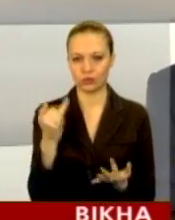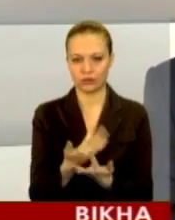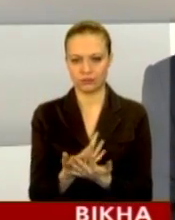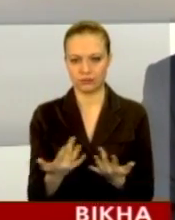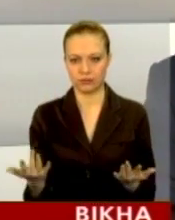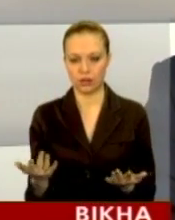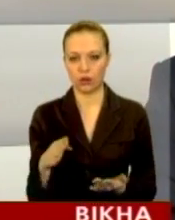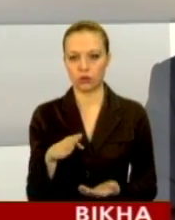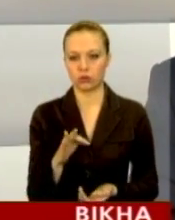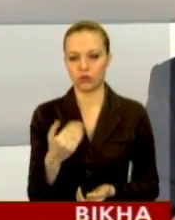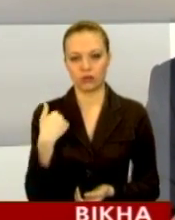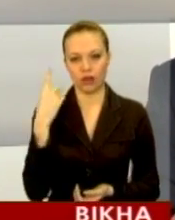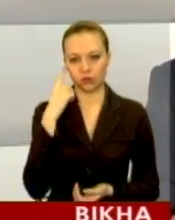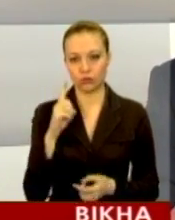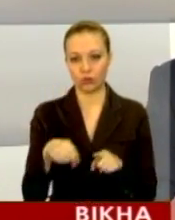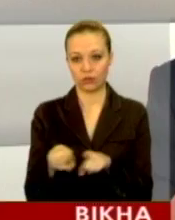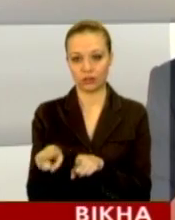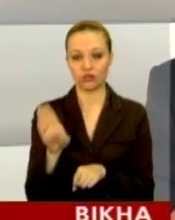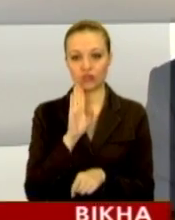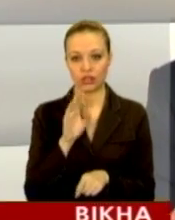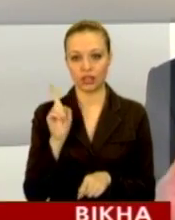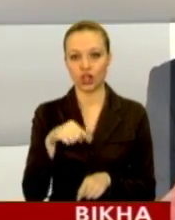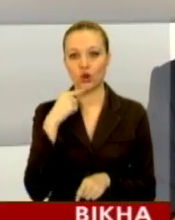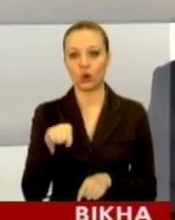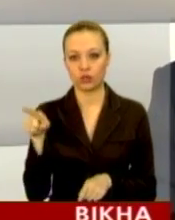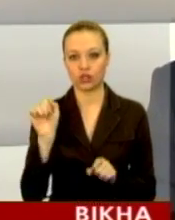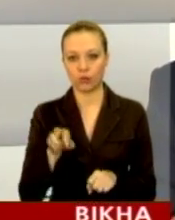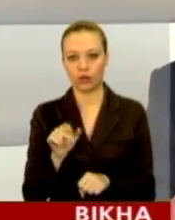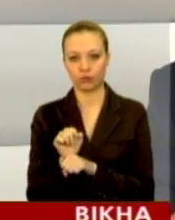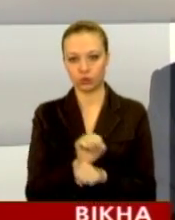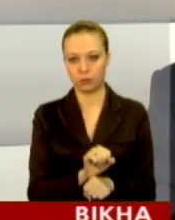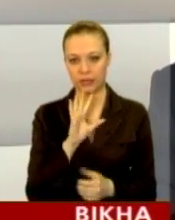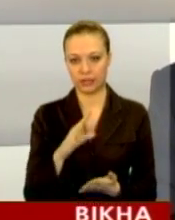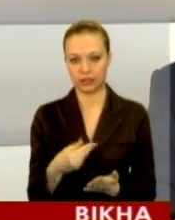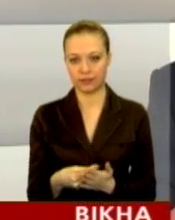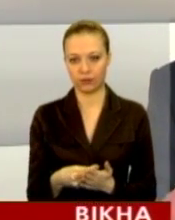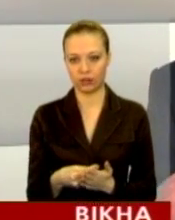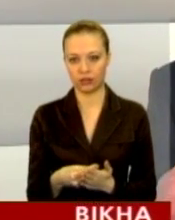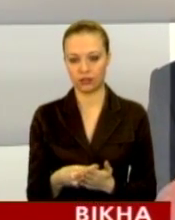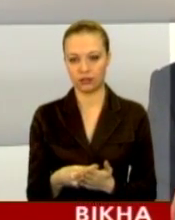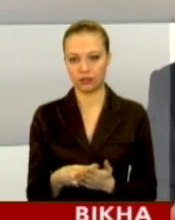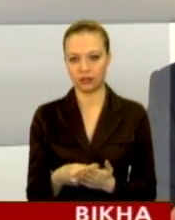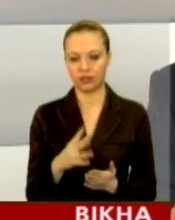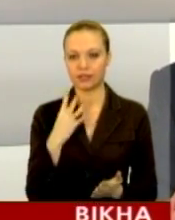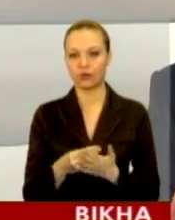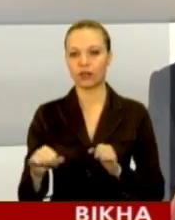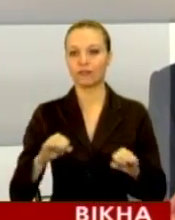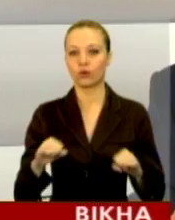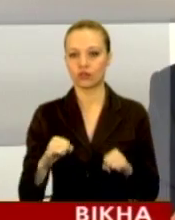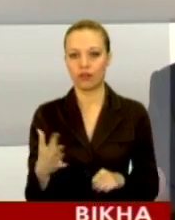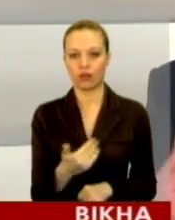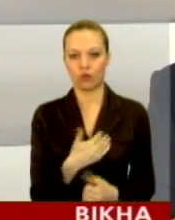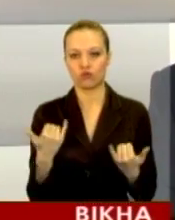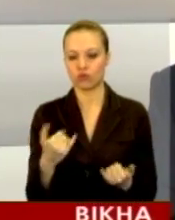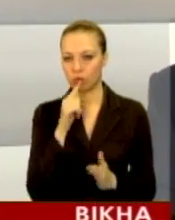усьому. То, я думаю, ці жінки могли б російські зупинити своїх вождів, які хочуть